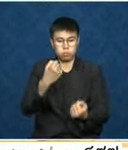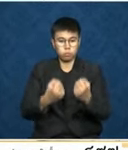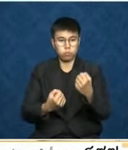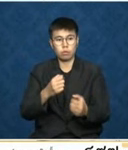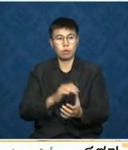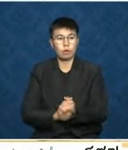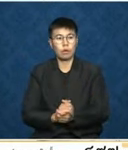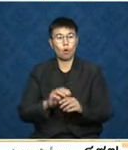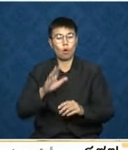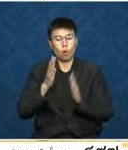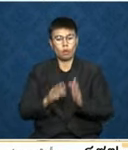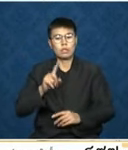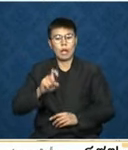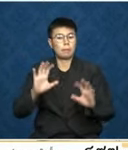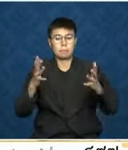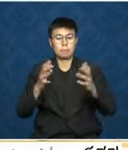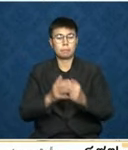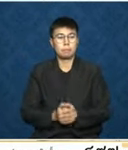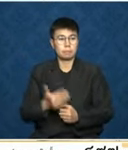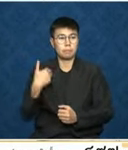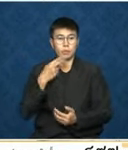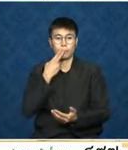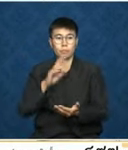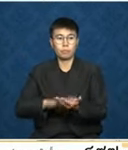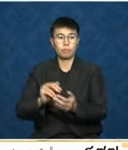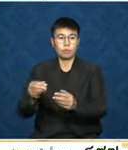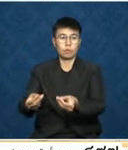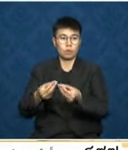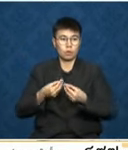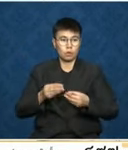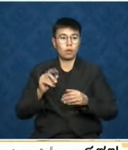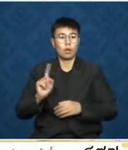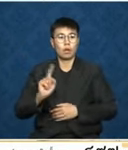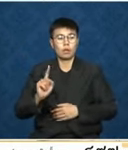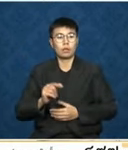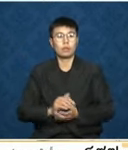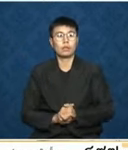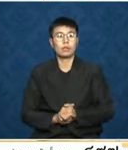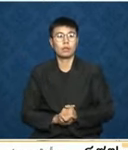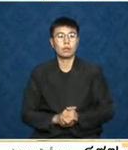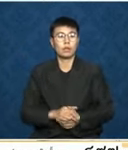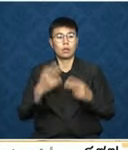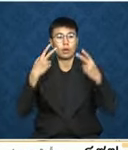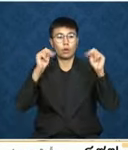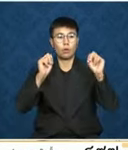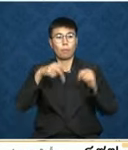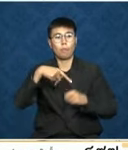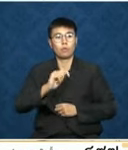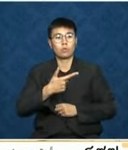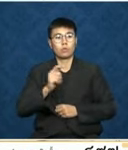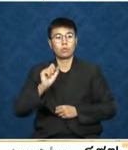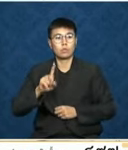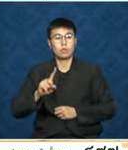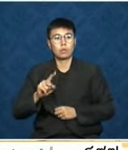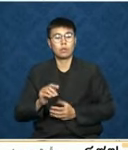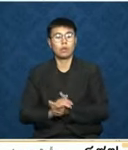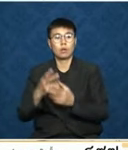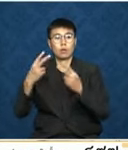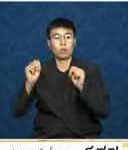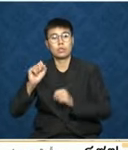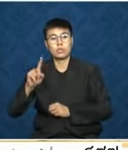คะเรื่องที่ 2ค่ะดิฉันได้รับหนังสือร้องเรียนจากนายกเทศบาลตำบลเมืองนะนะคะนายกพงศักดิ์และนายกเทศบาลตำบลทุ่งกพว